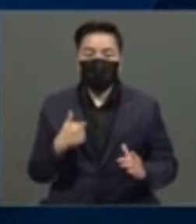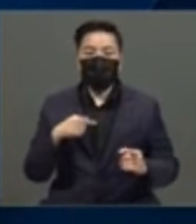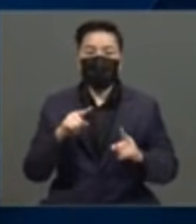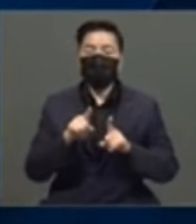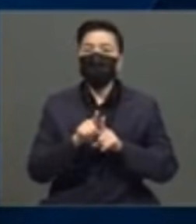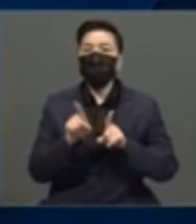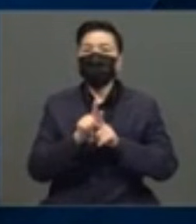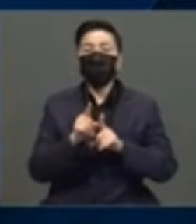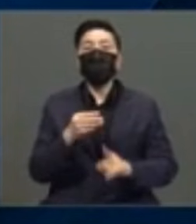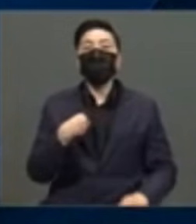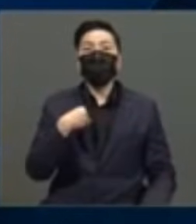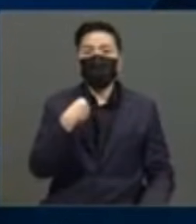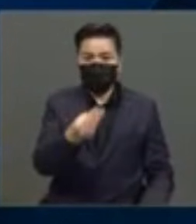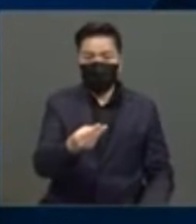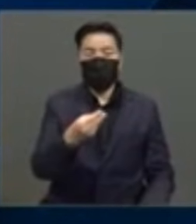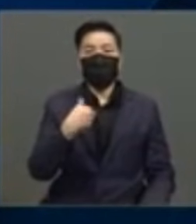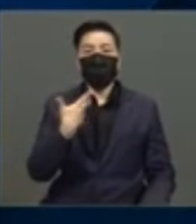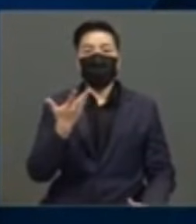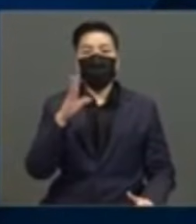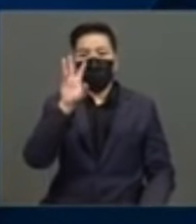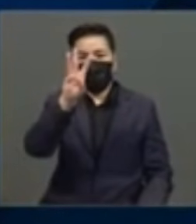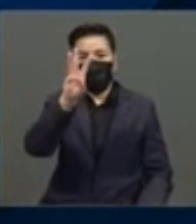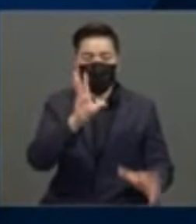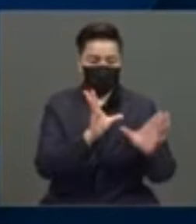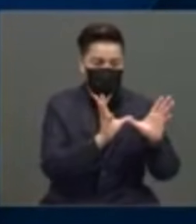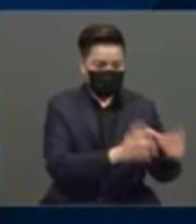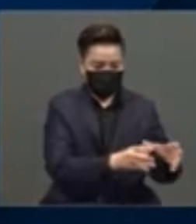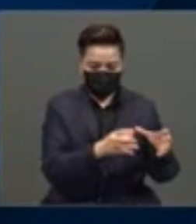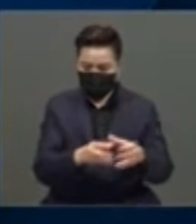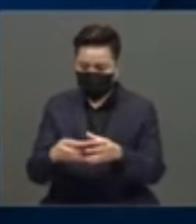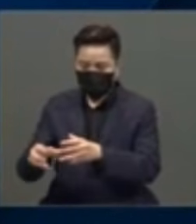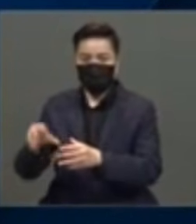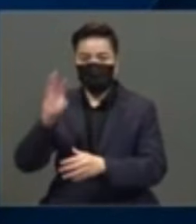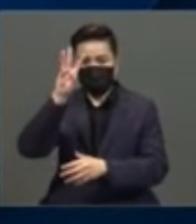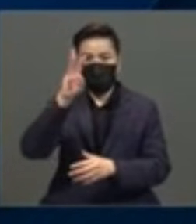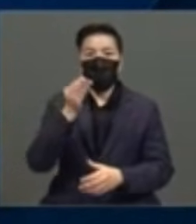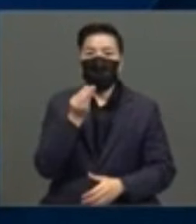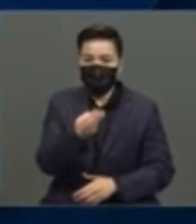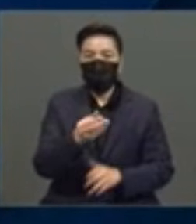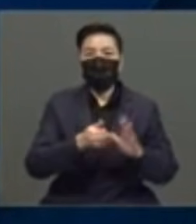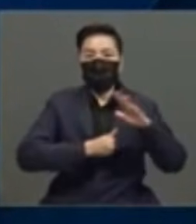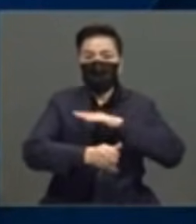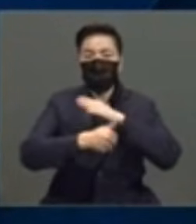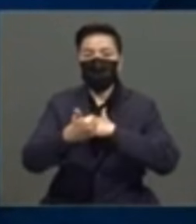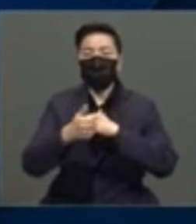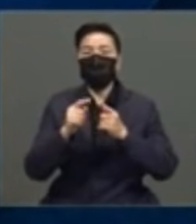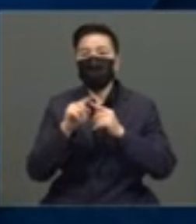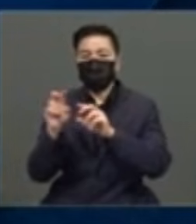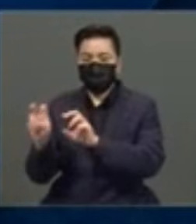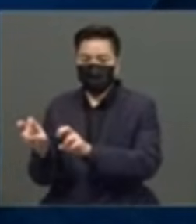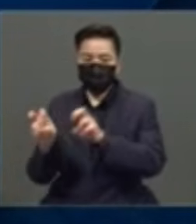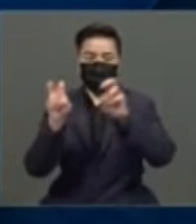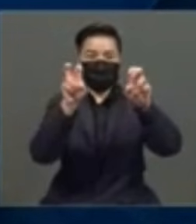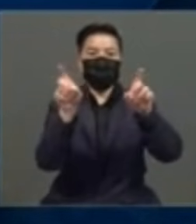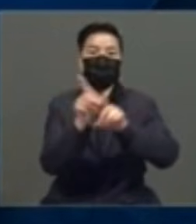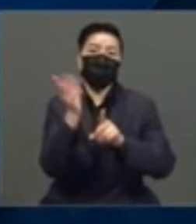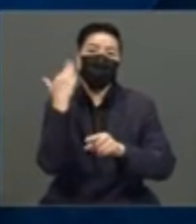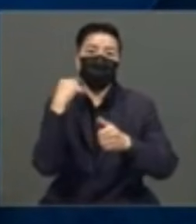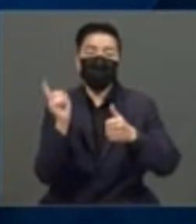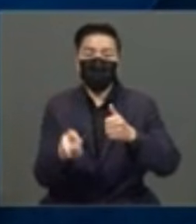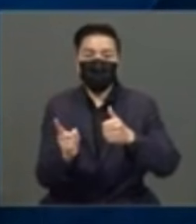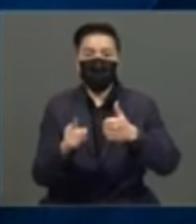เว้นจะมีทั้งหมด6กลุ่มนะครับตามข้อกำหนดที่27ดึงออกมาใช้ได้เหมือนเดิมครับ1